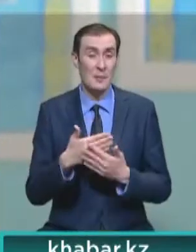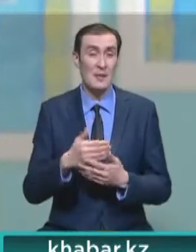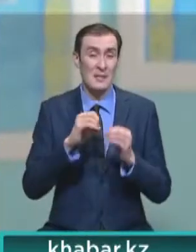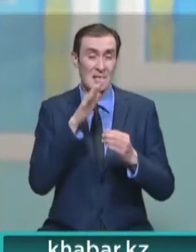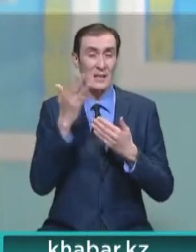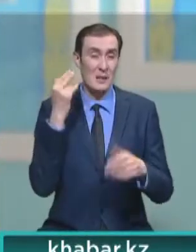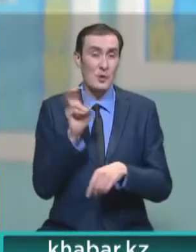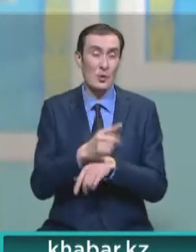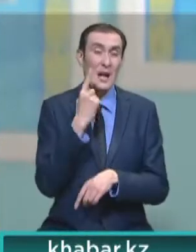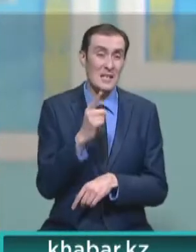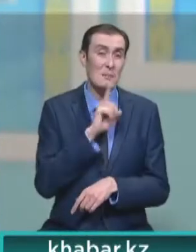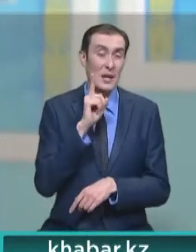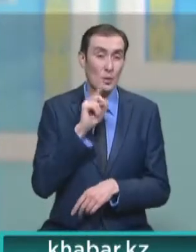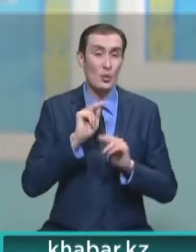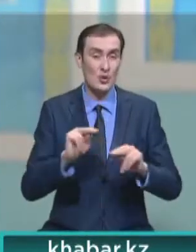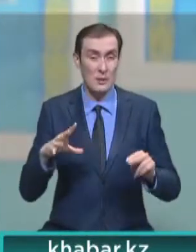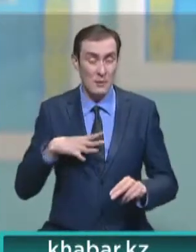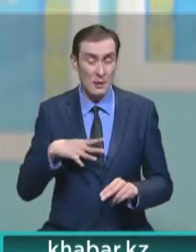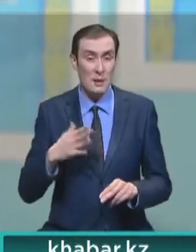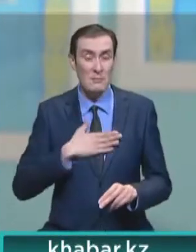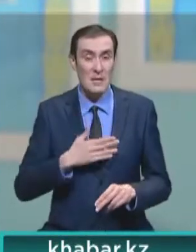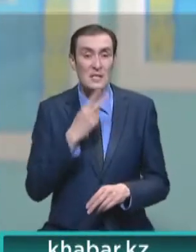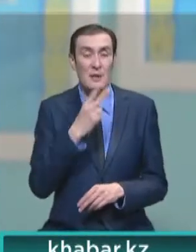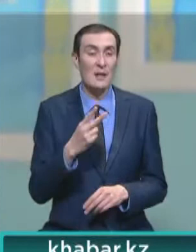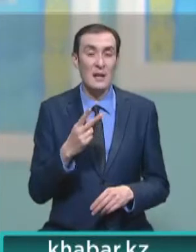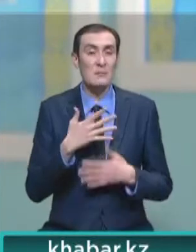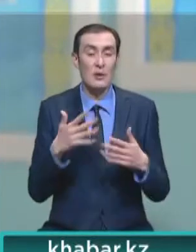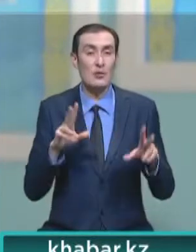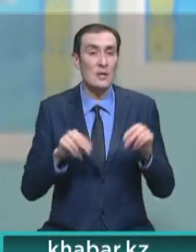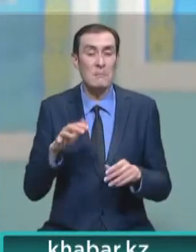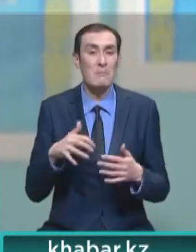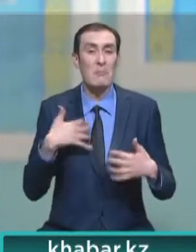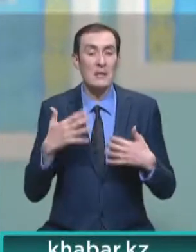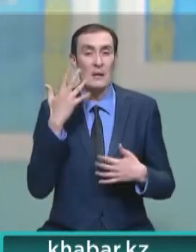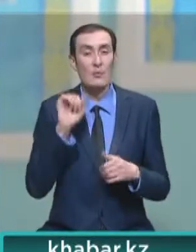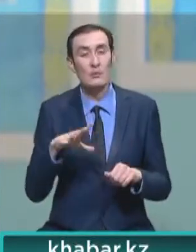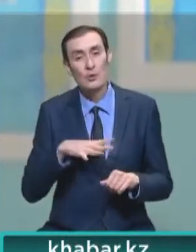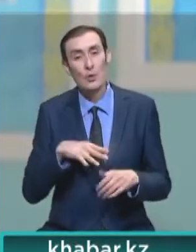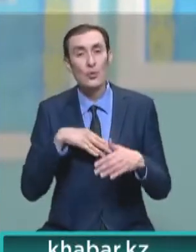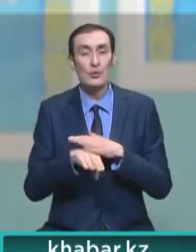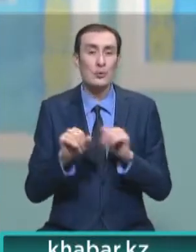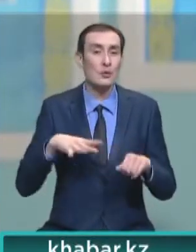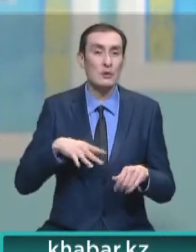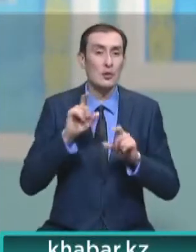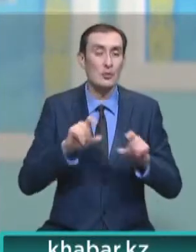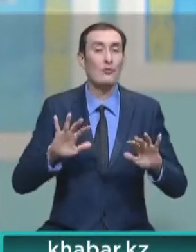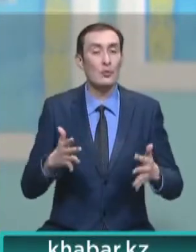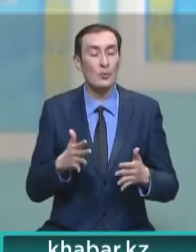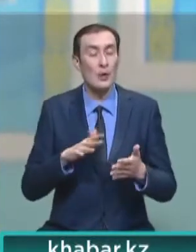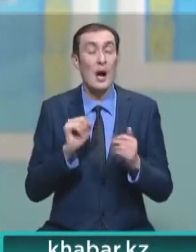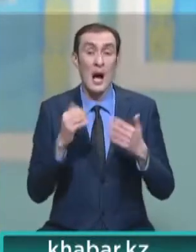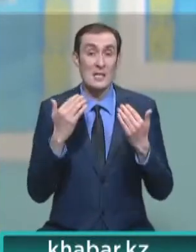пришел один молодой специалист мы на него смотрели и боялись когда он может уйдет от школота от нас а